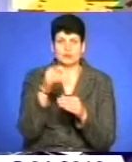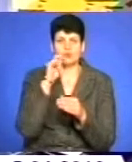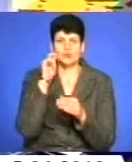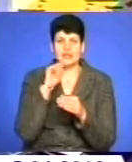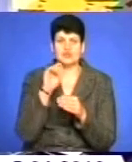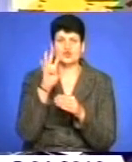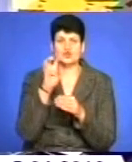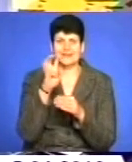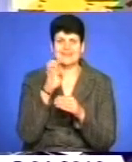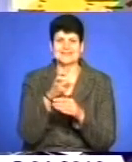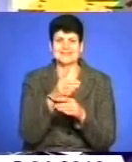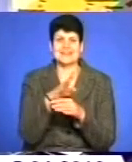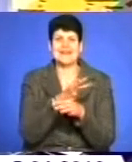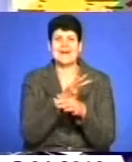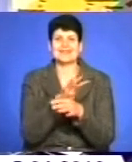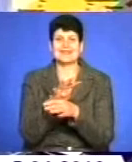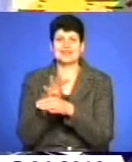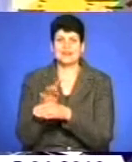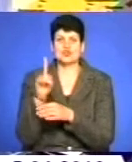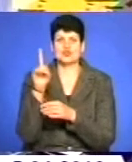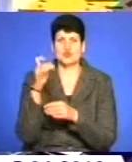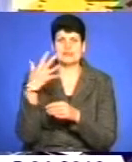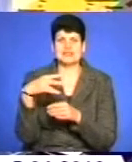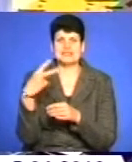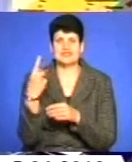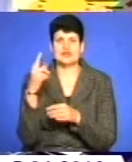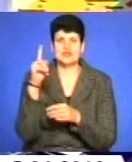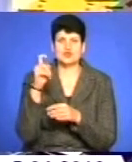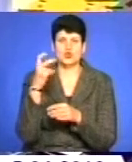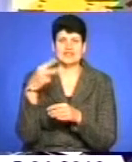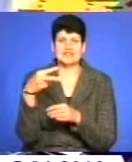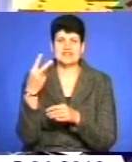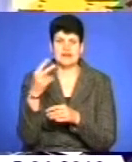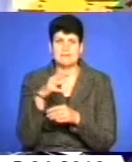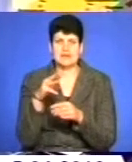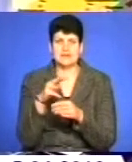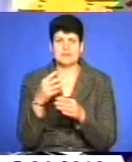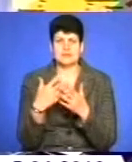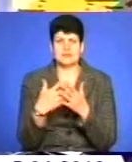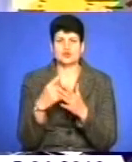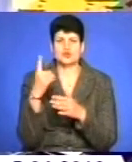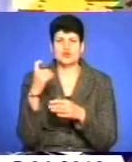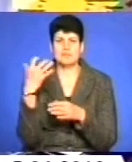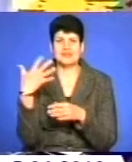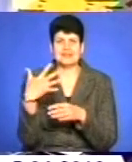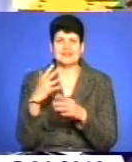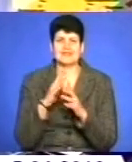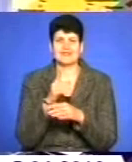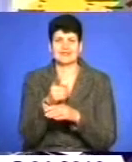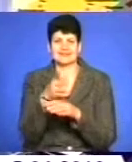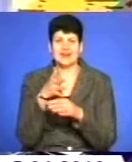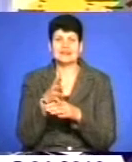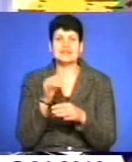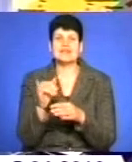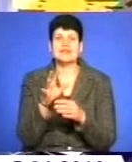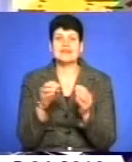400 снарядів із артилерійських систем калібру 152 та 122 мм, майже 150 з танків, 10 із реактивних